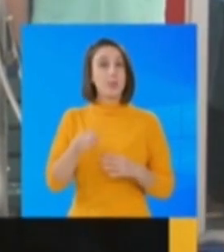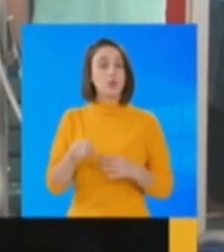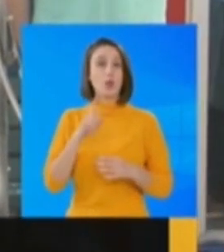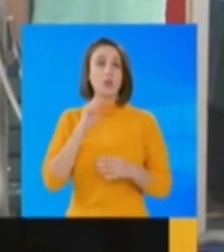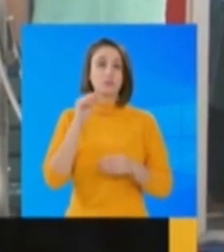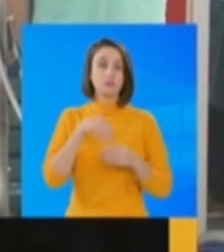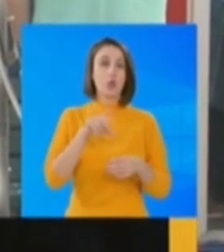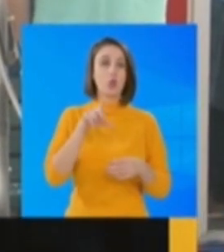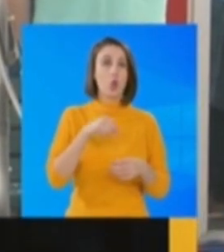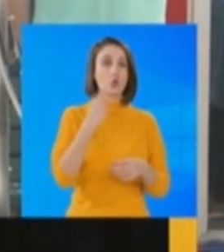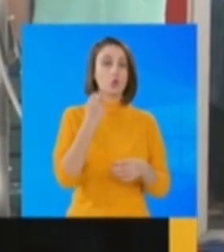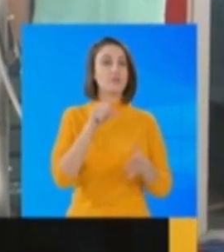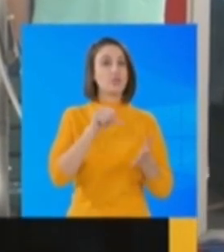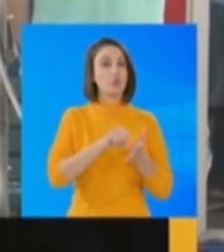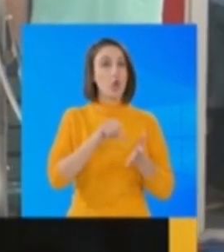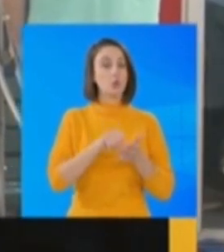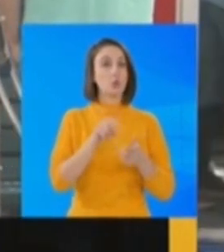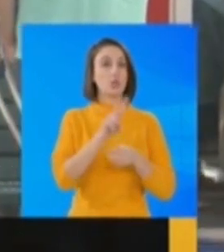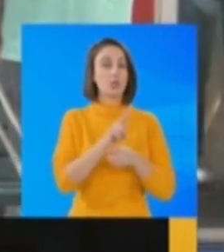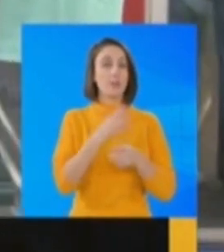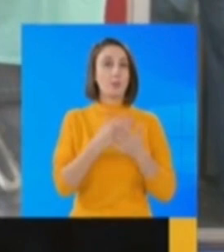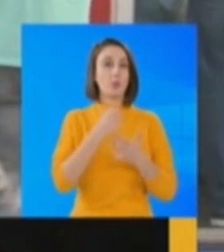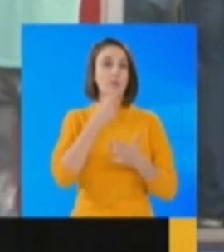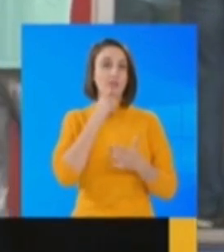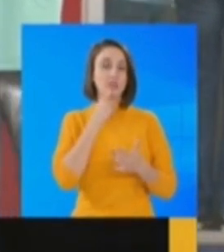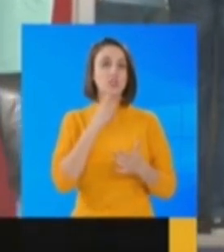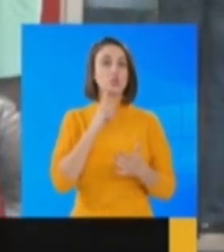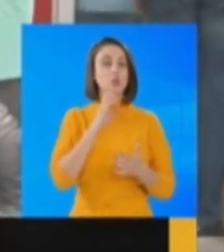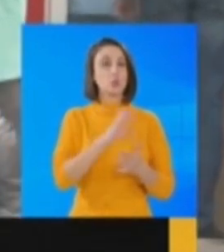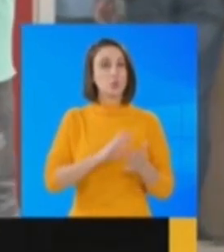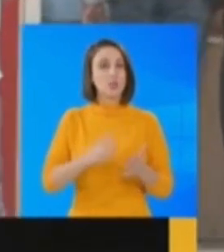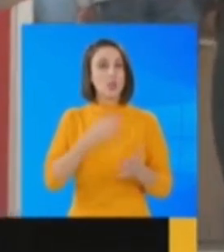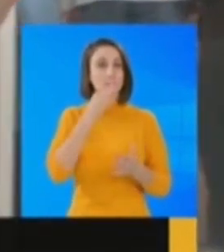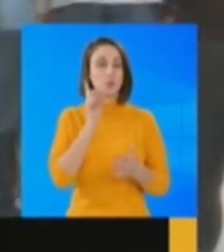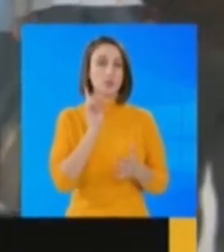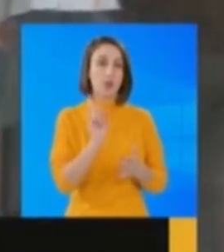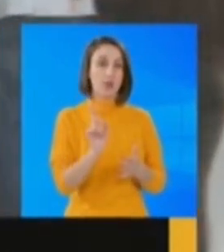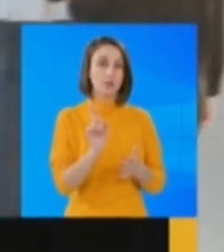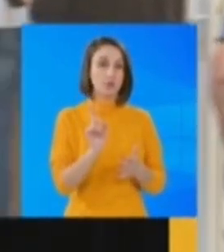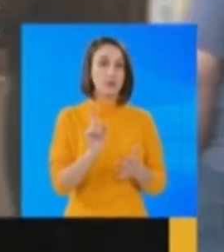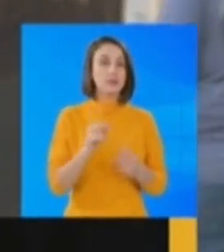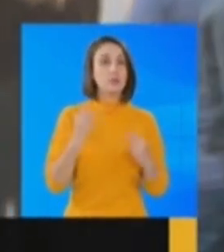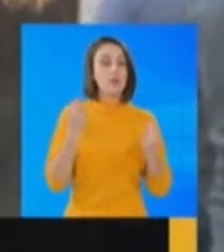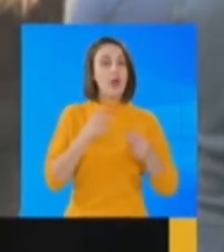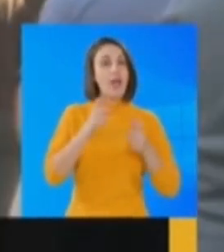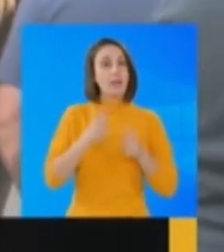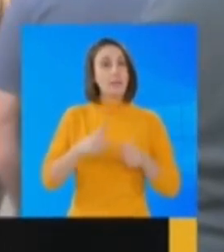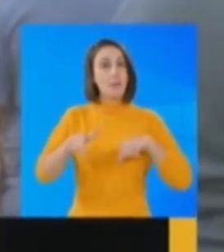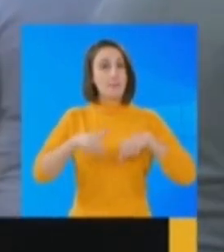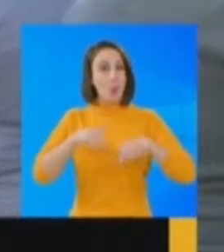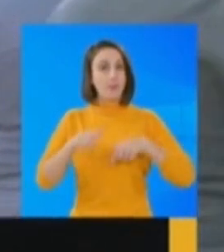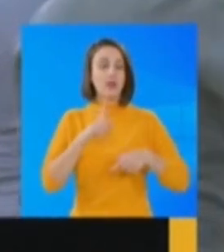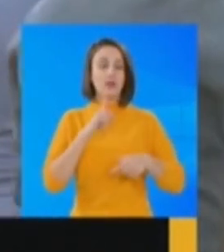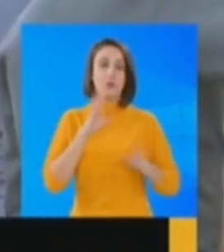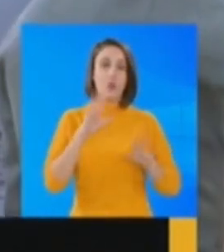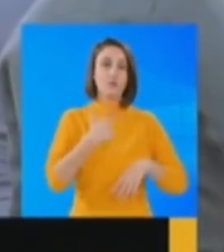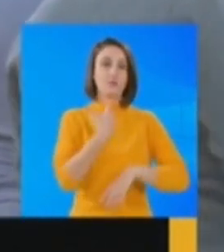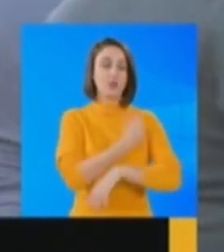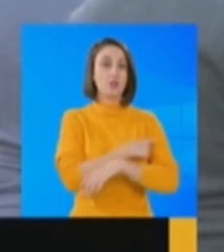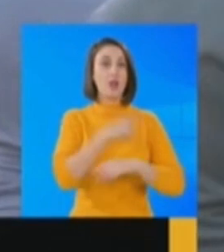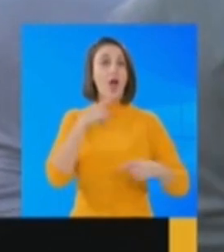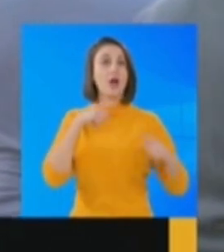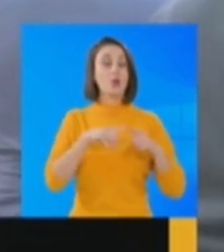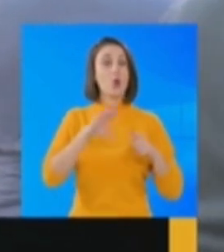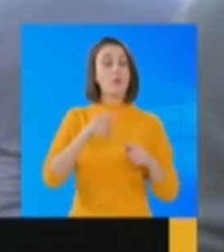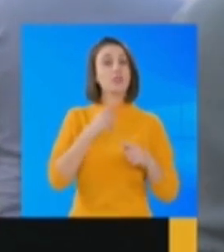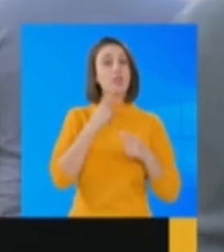și personalul din 28 de centre de îngrijire pentru vârstnici din județ. Mă refer aici la anumite echipe mobile care îi vor